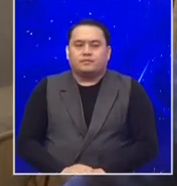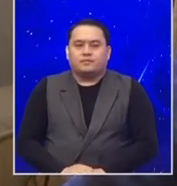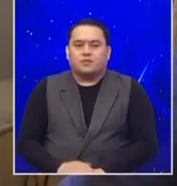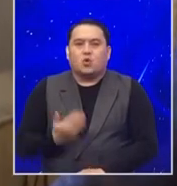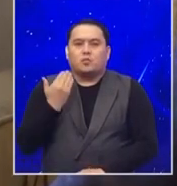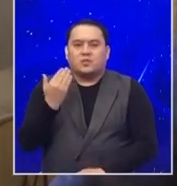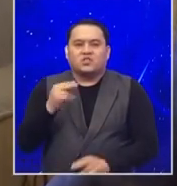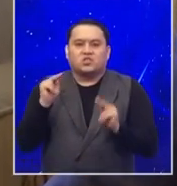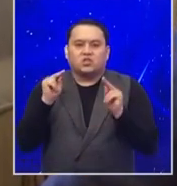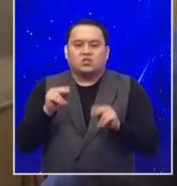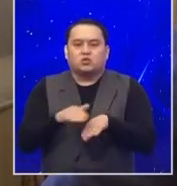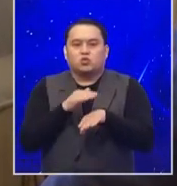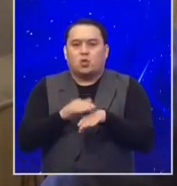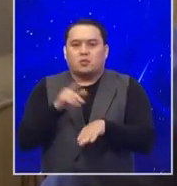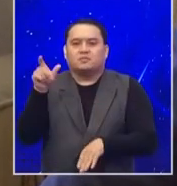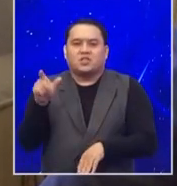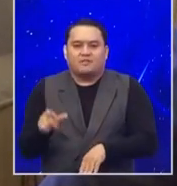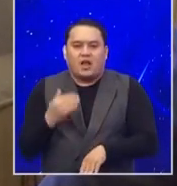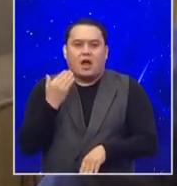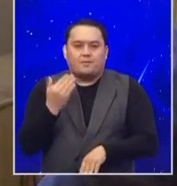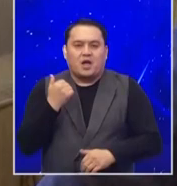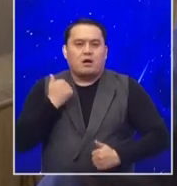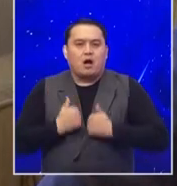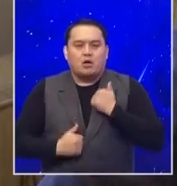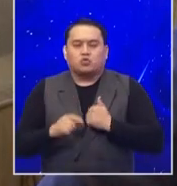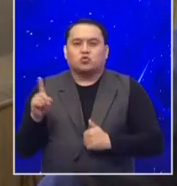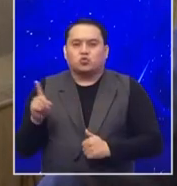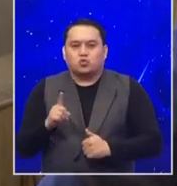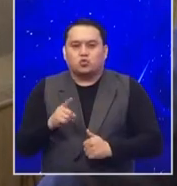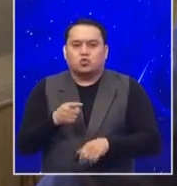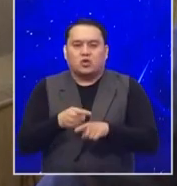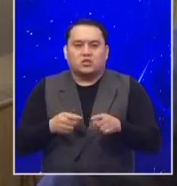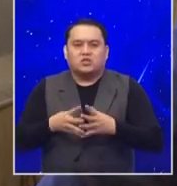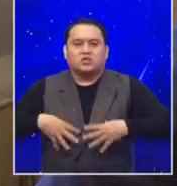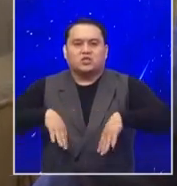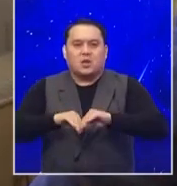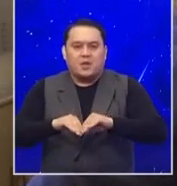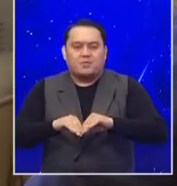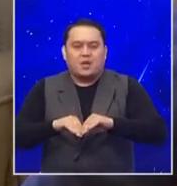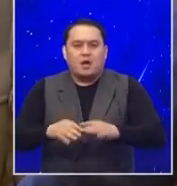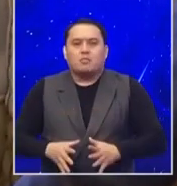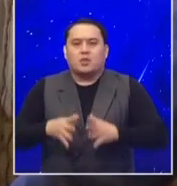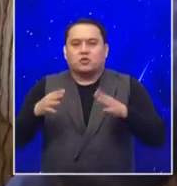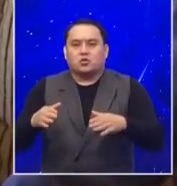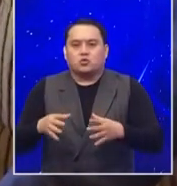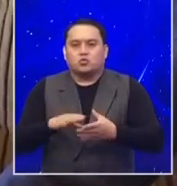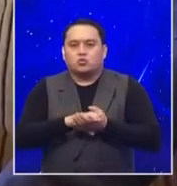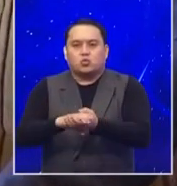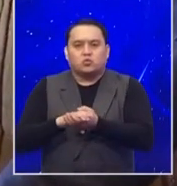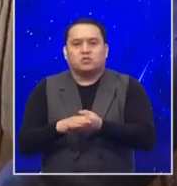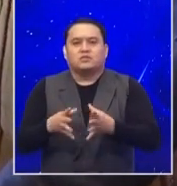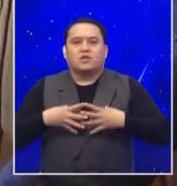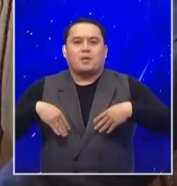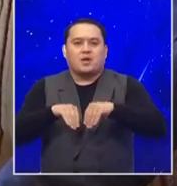Он был честным, добрым и очень талантливым человеком. Я горжусь тем, что являюсь частью семьи Теребаевых. Наша большая и дружная семья ежегодно